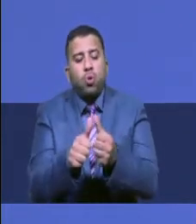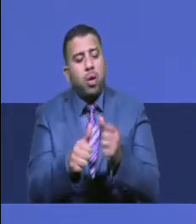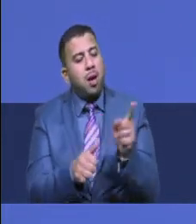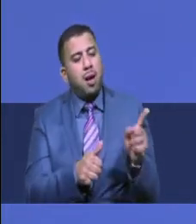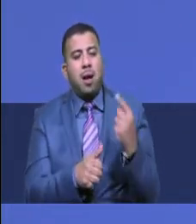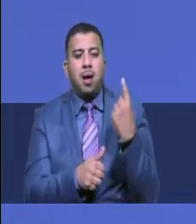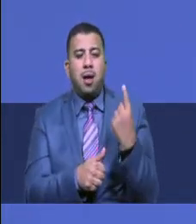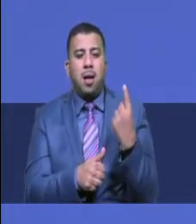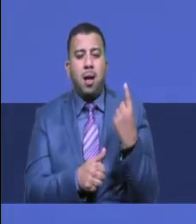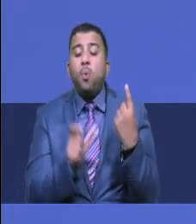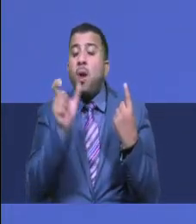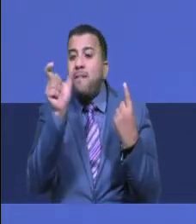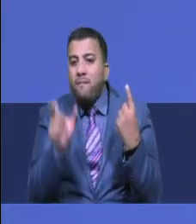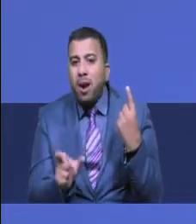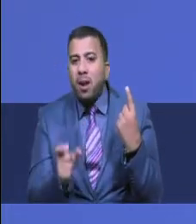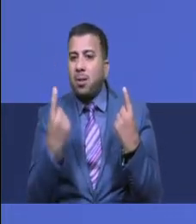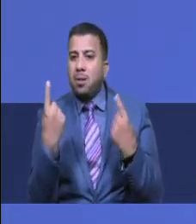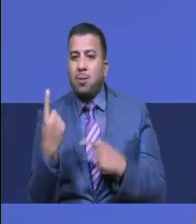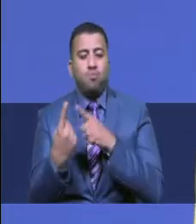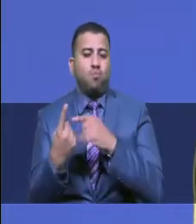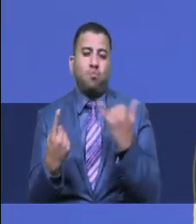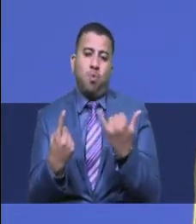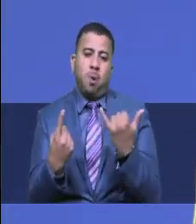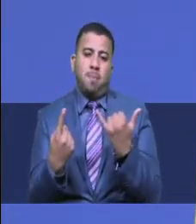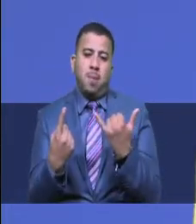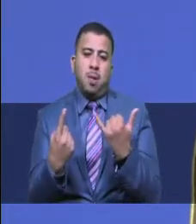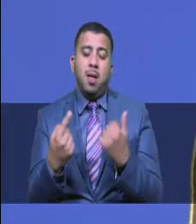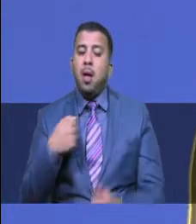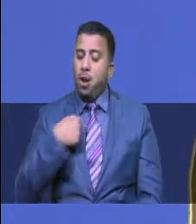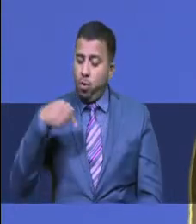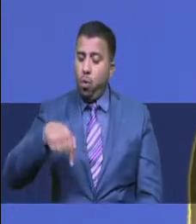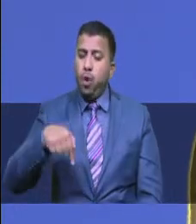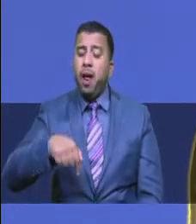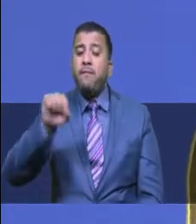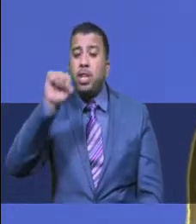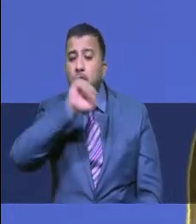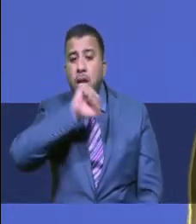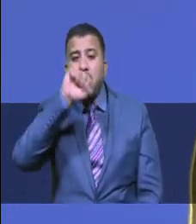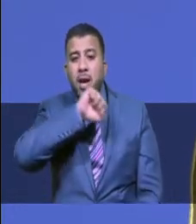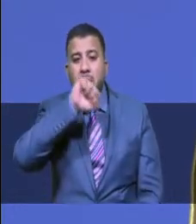وحول الفرد. ونحن هنا في الشارقة